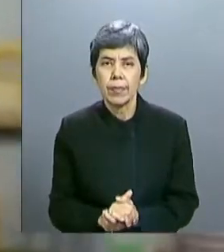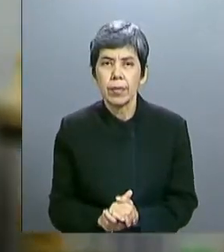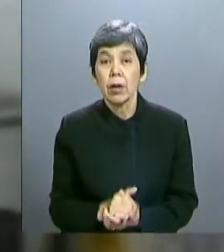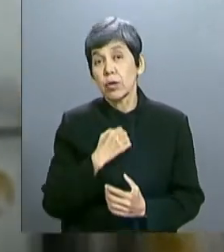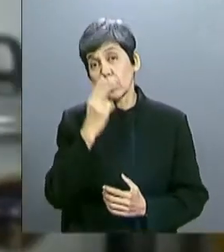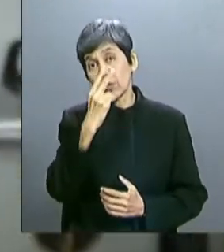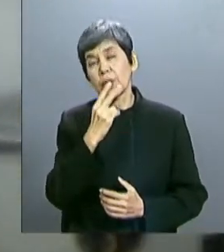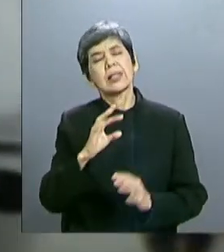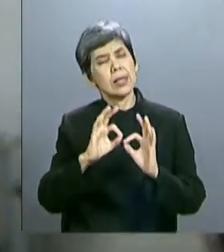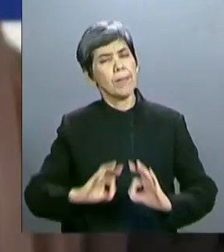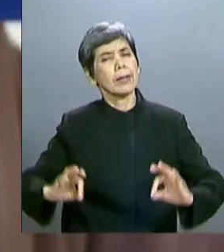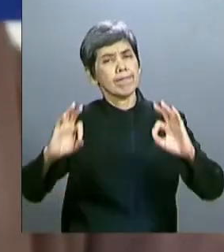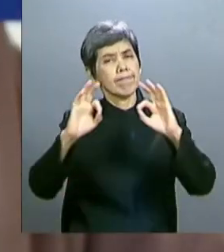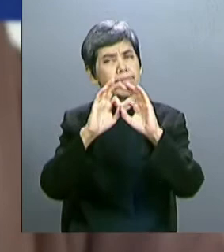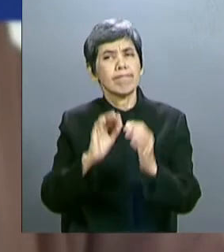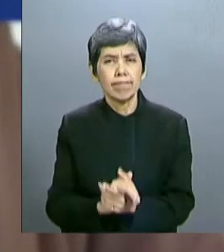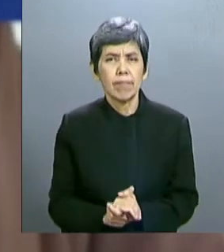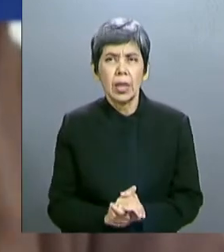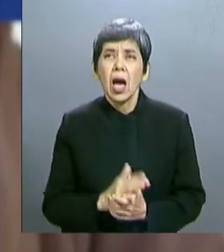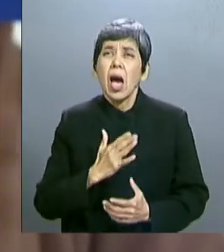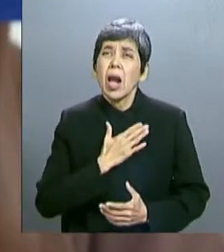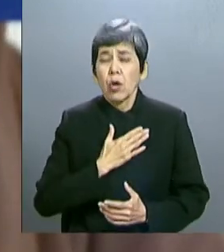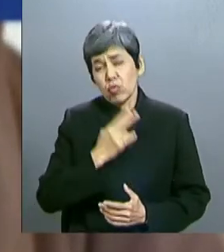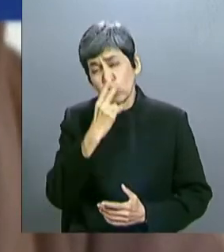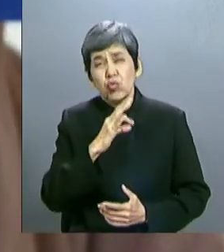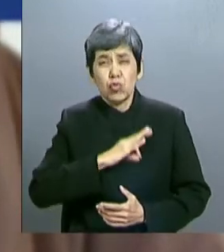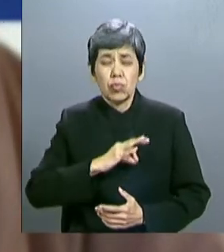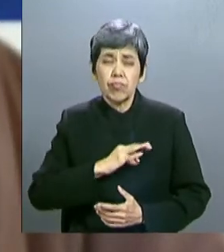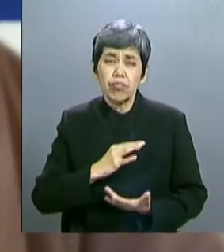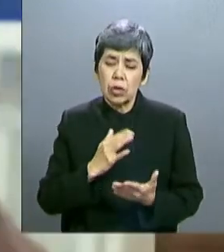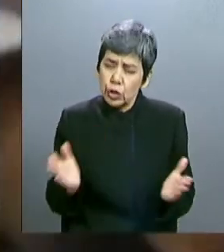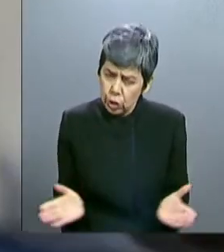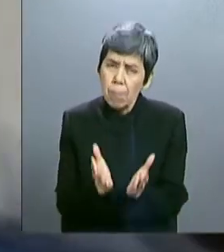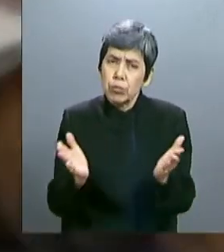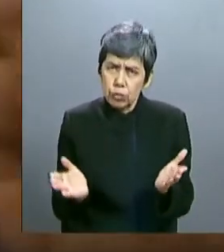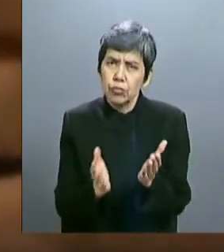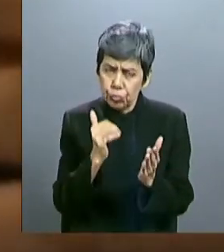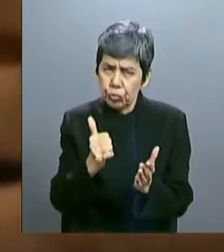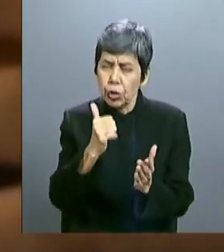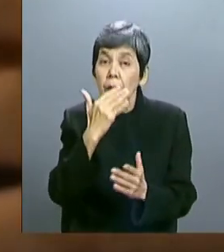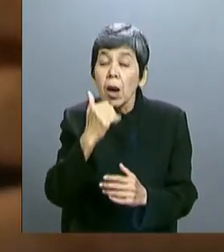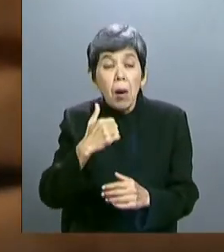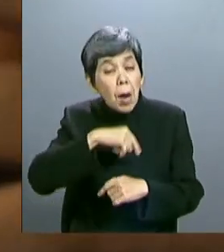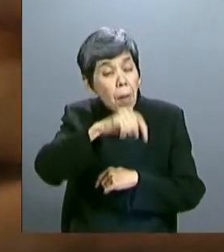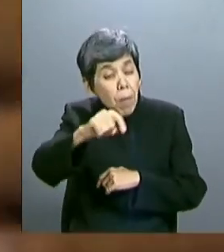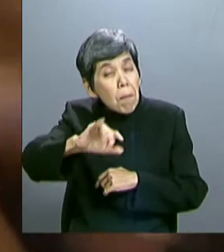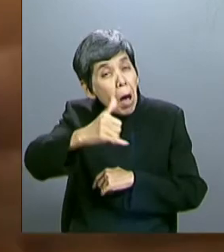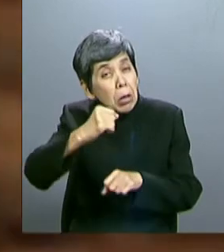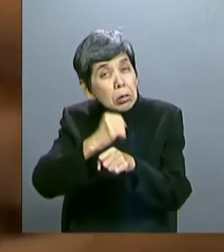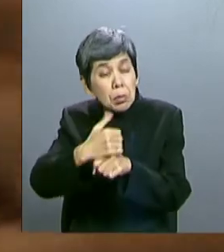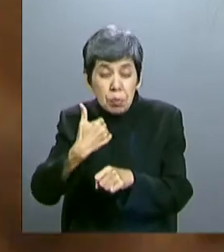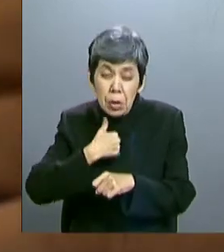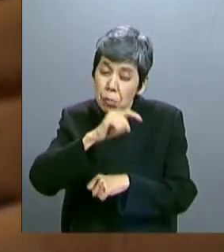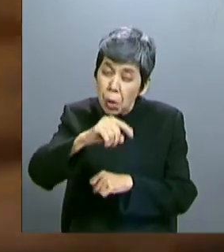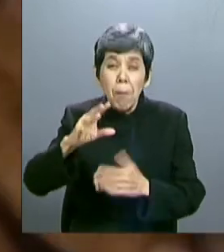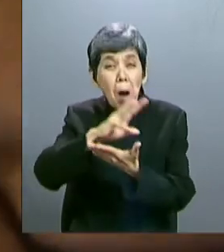ความสำคัญของเรา ถือว่าเป็นสิ่งที่เขาสนับสนุนดีค่ะเพราะว่าในบางพื้นที่เนี่ยในบางมหาวิทยาลั